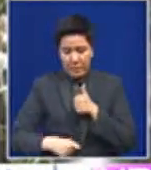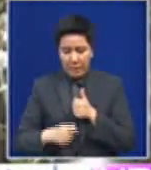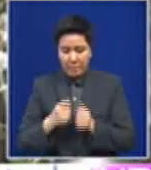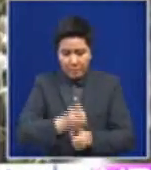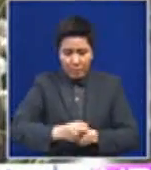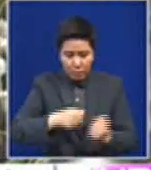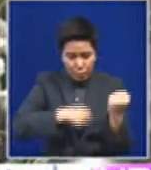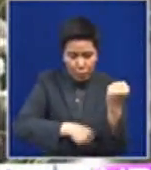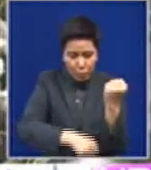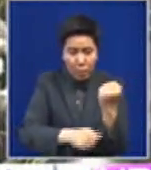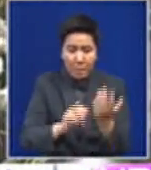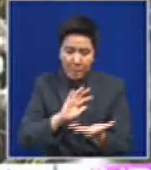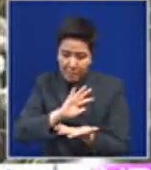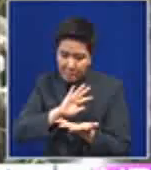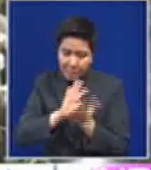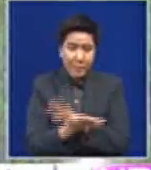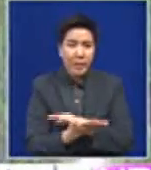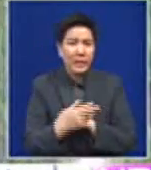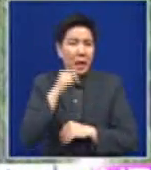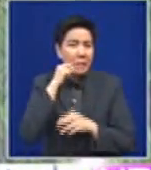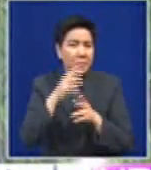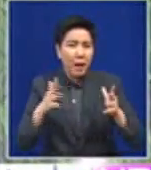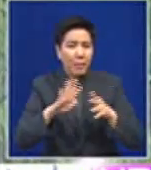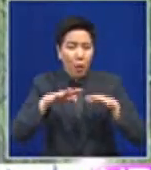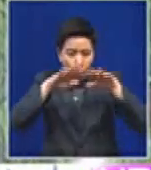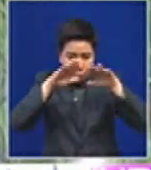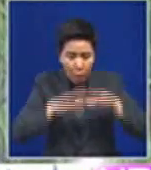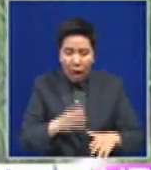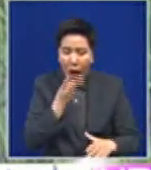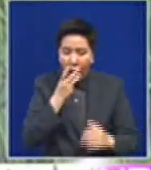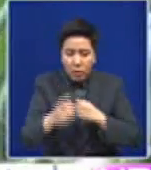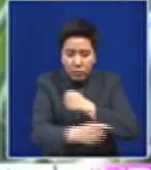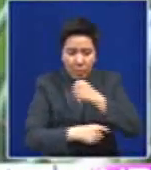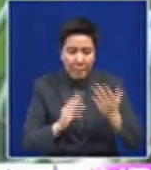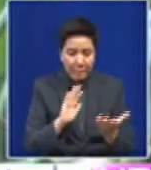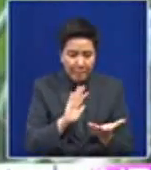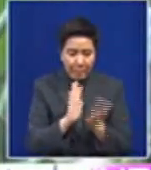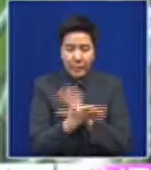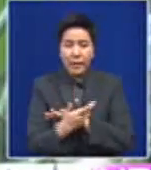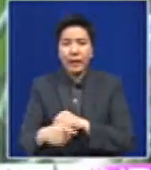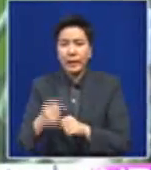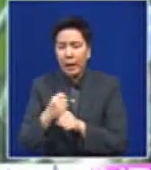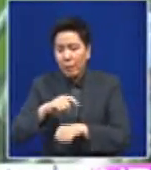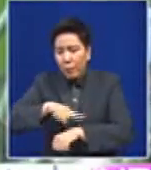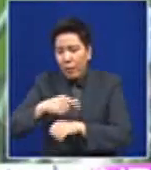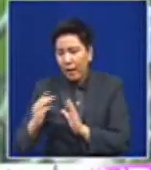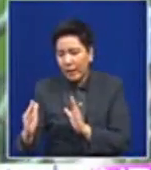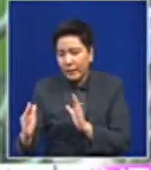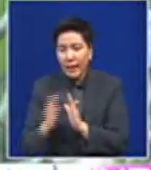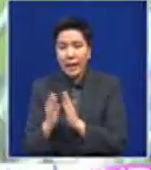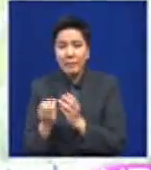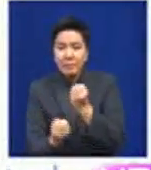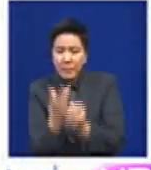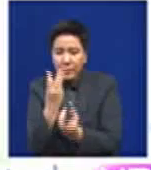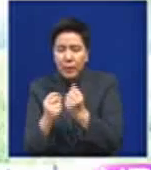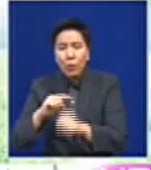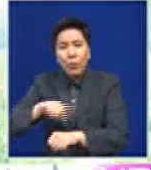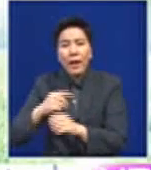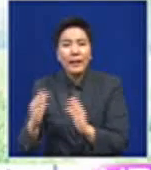การปลูกพืชที่ต้องใช้น้ำในปริมาณมากเช่นการทำนาหันมาปลูกพืชระยะสั้นใช้น้ำน้